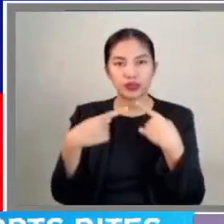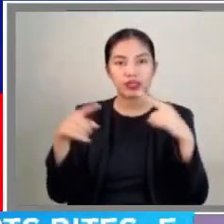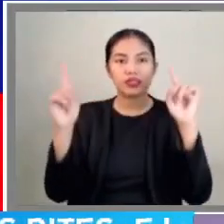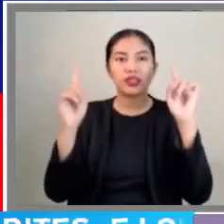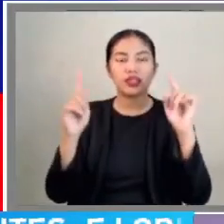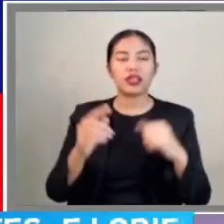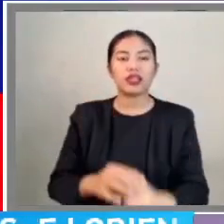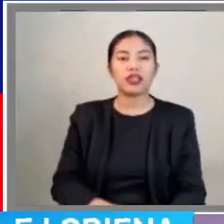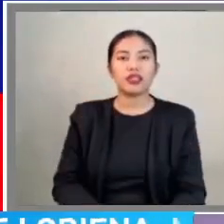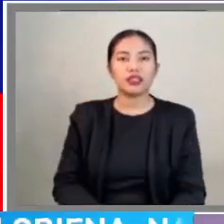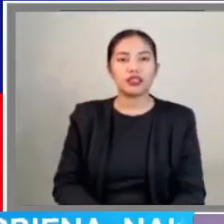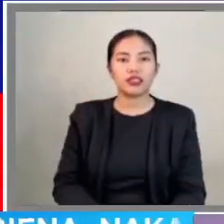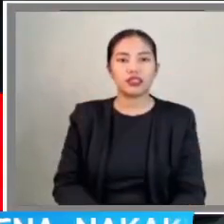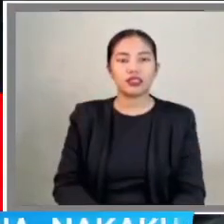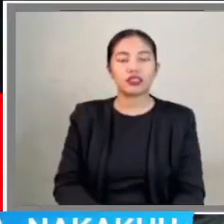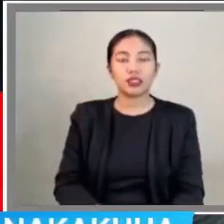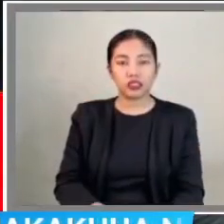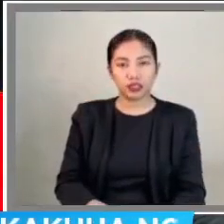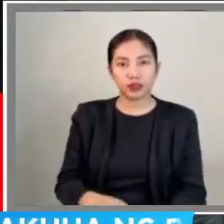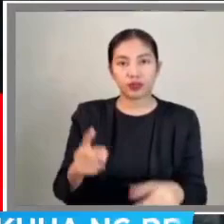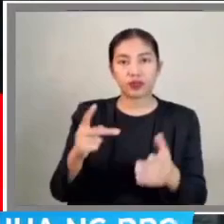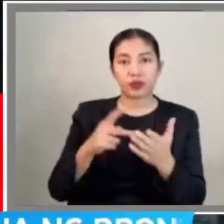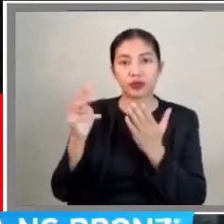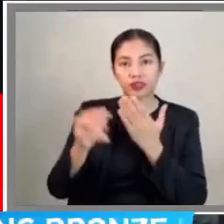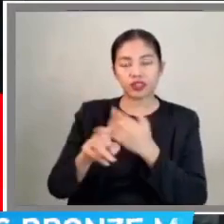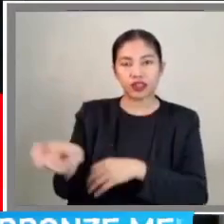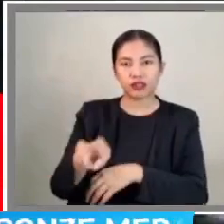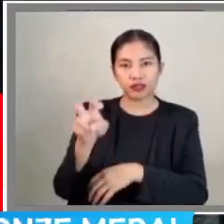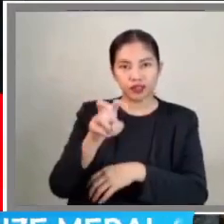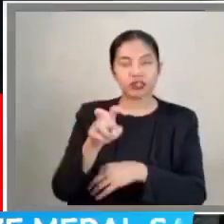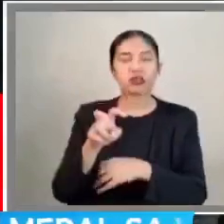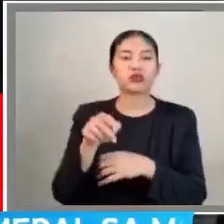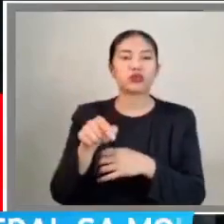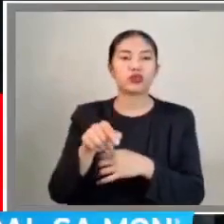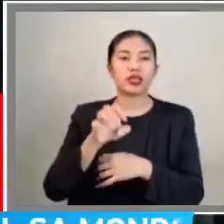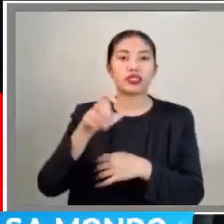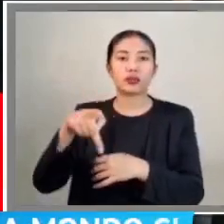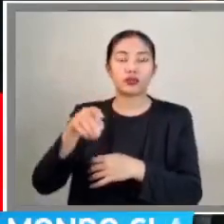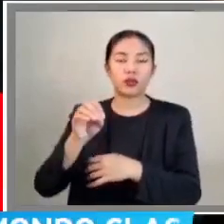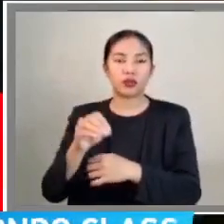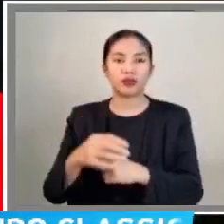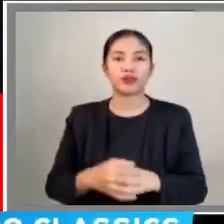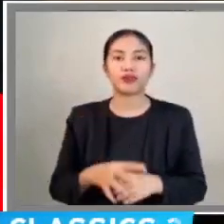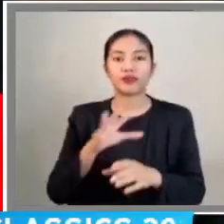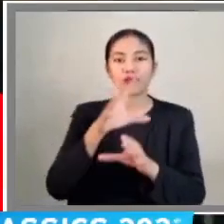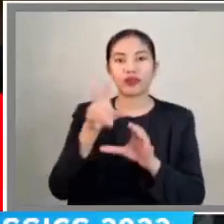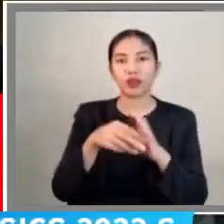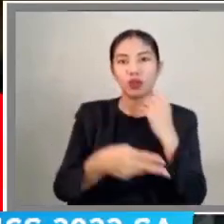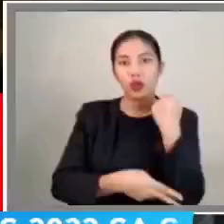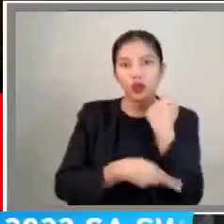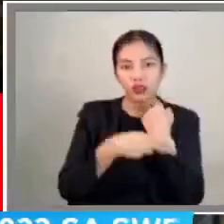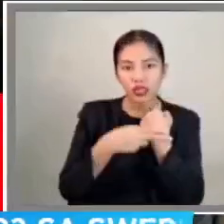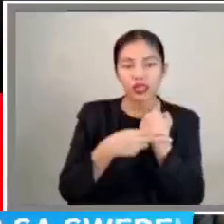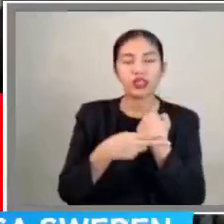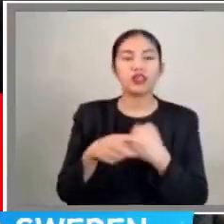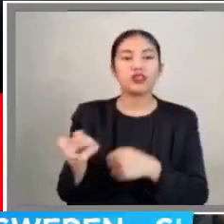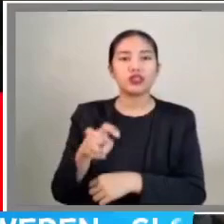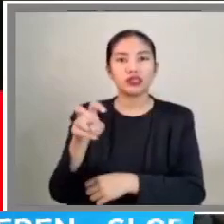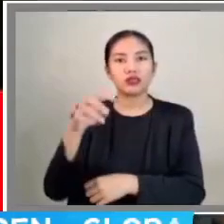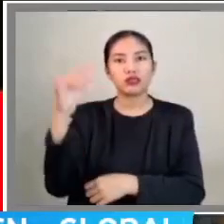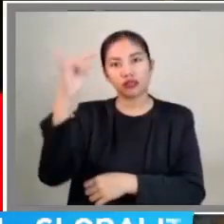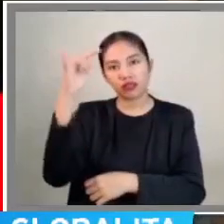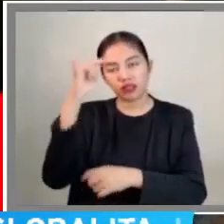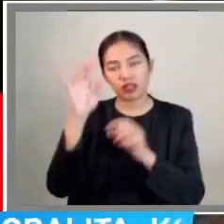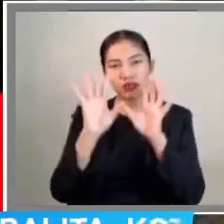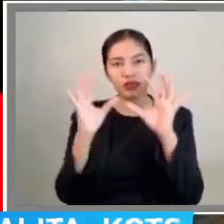mga nag-exhibit dito ang mga travel agencies, hotels, resorts, local tourism offices, embassy, syempre yung mga airlines, cruise liners, travel